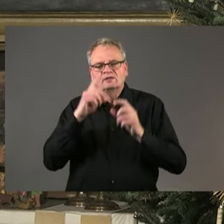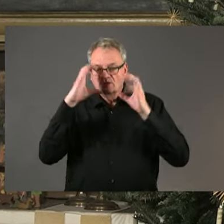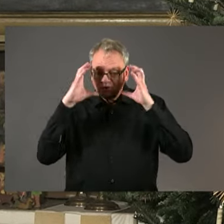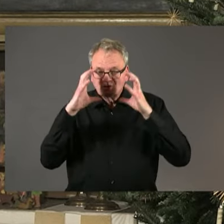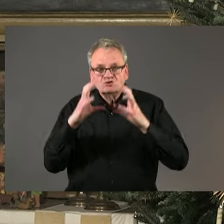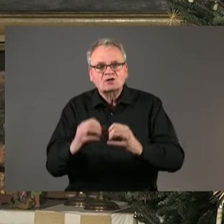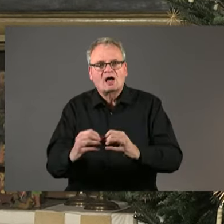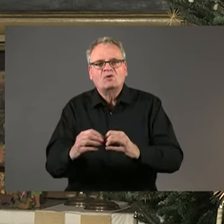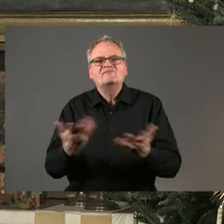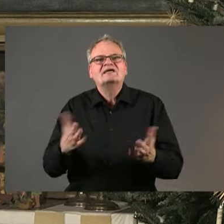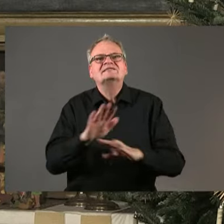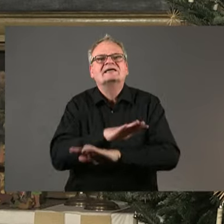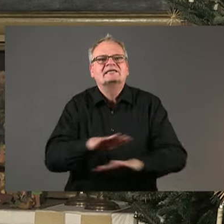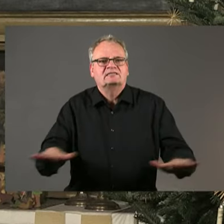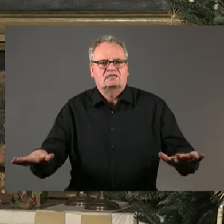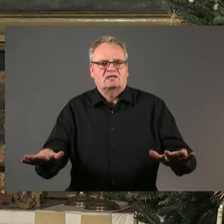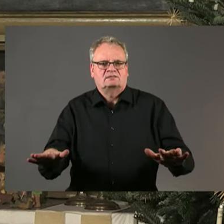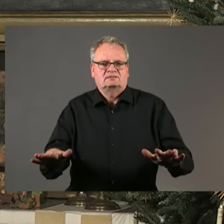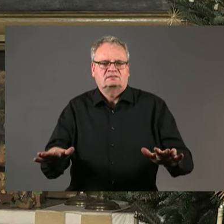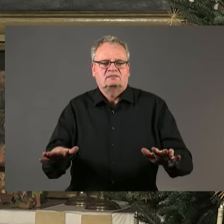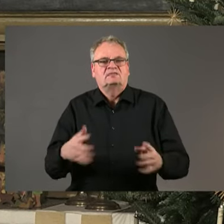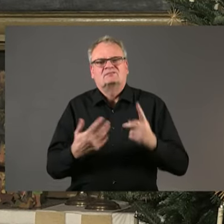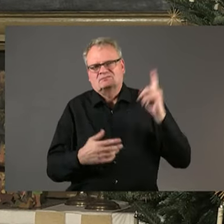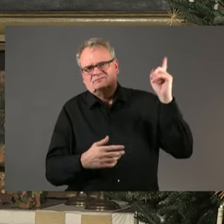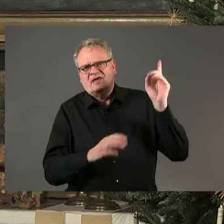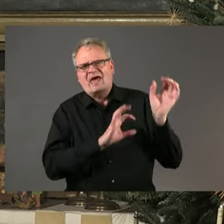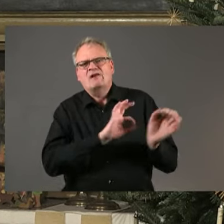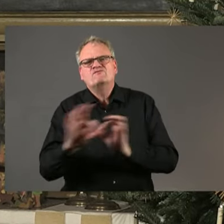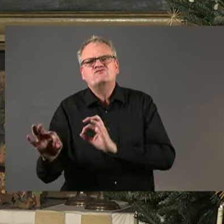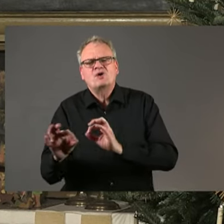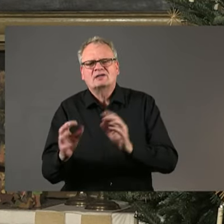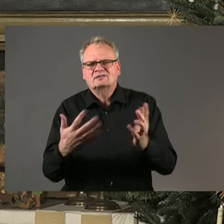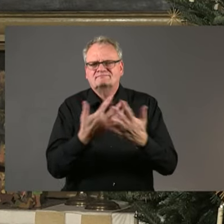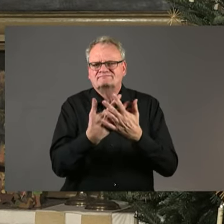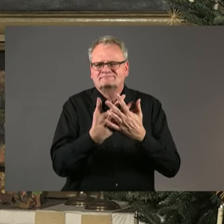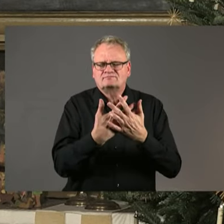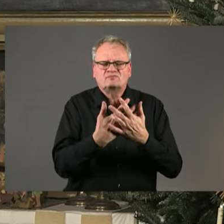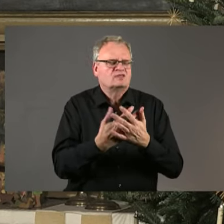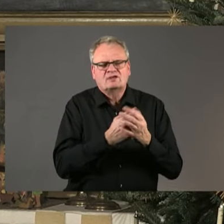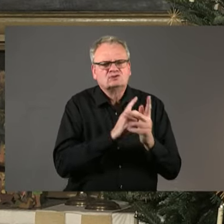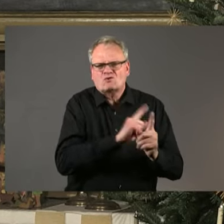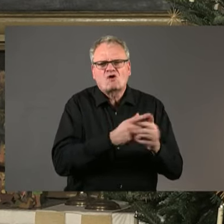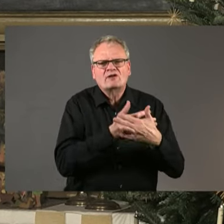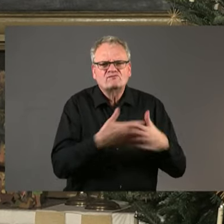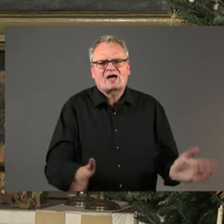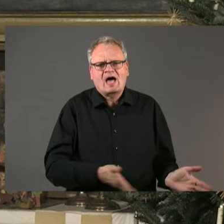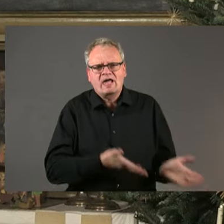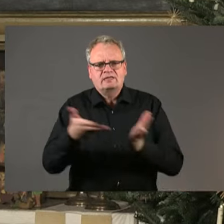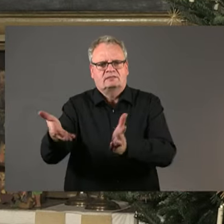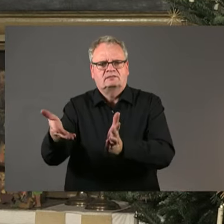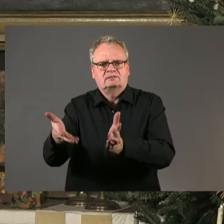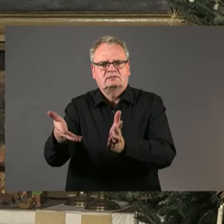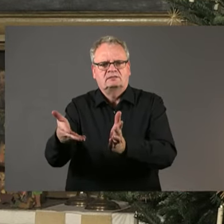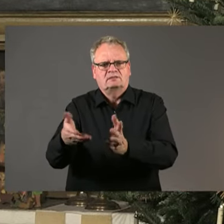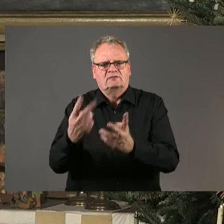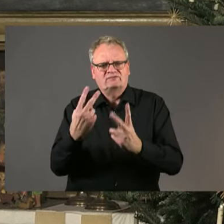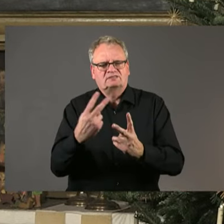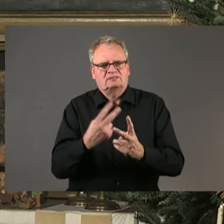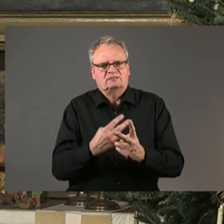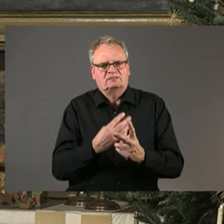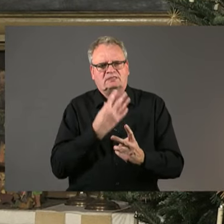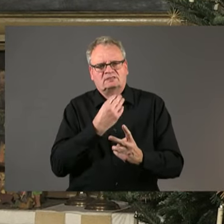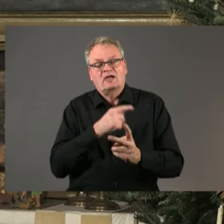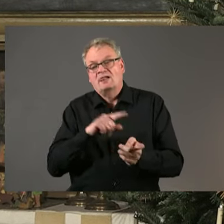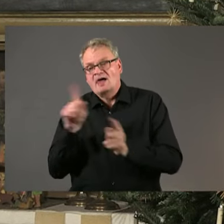Die einen bringt sofort nach Hause und den anderen gebt endlich ein Zuhause. Sorgt